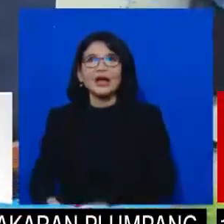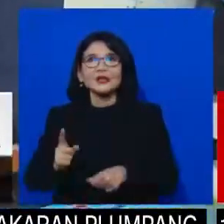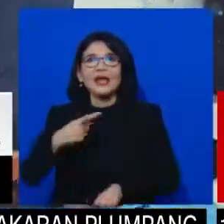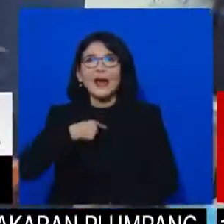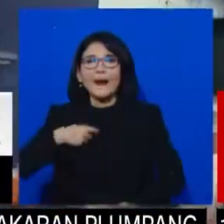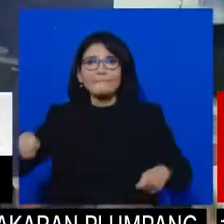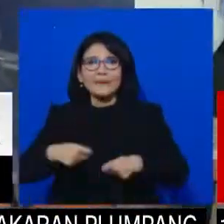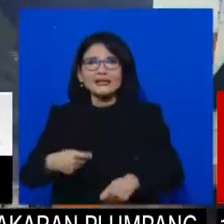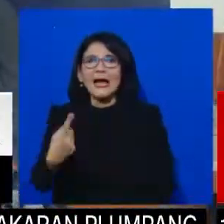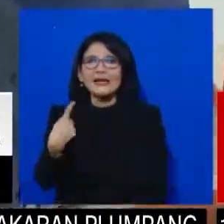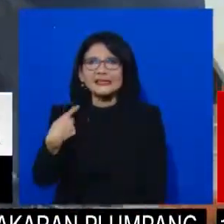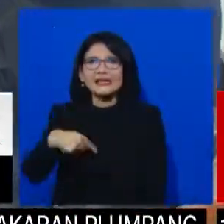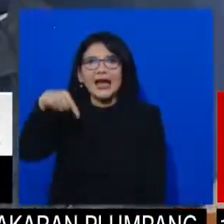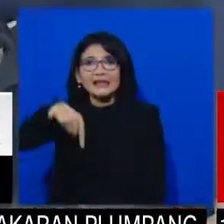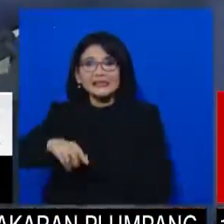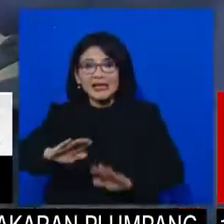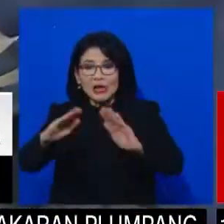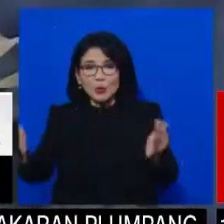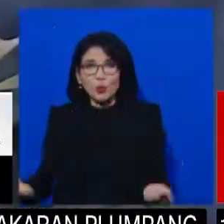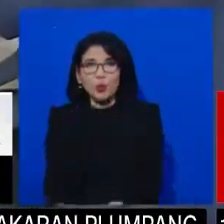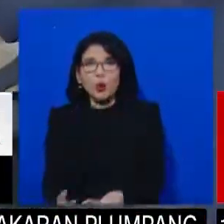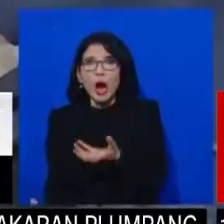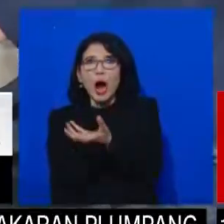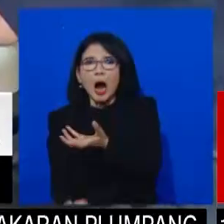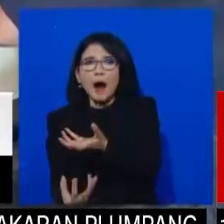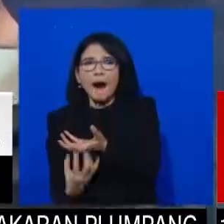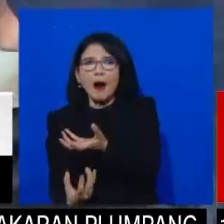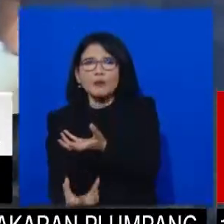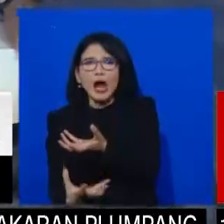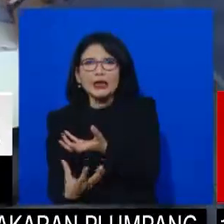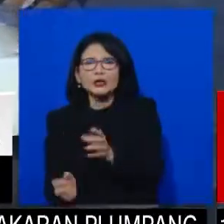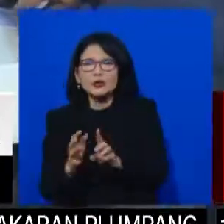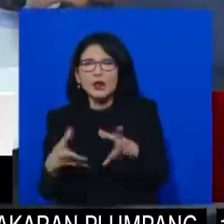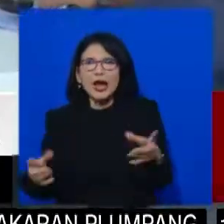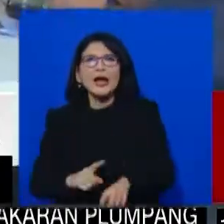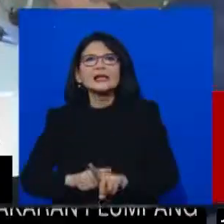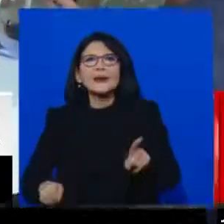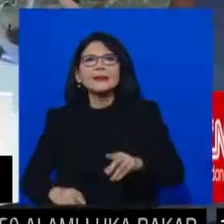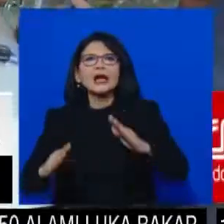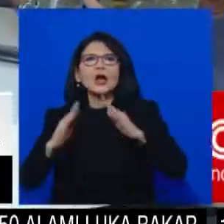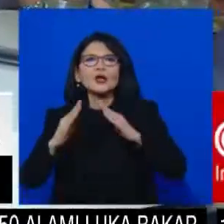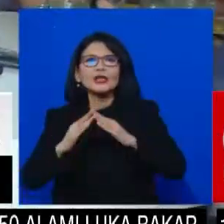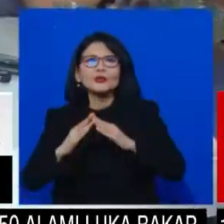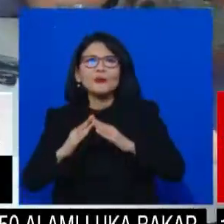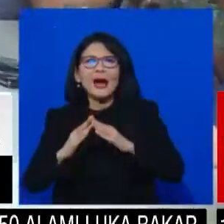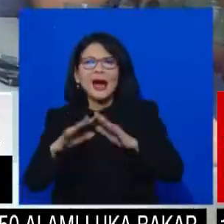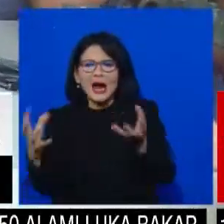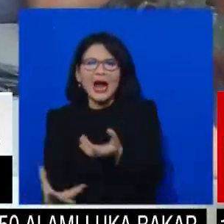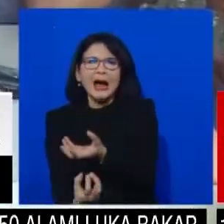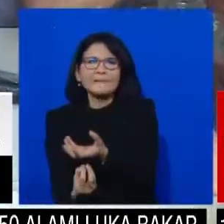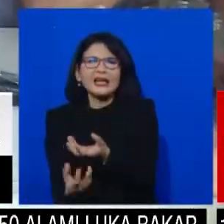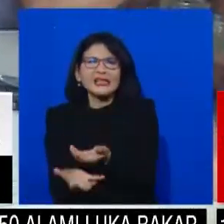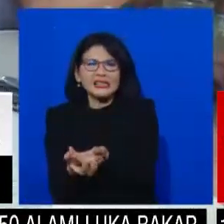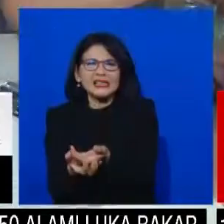adalah, kalau di tempat ini dengan wajan tradisional itu apinya berani gede. Kalau pakai di rumah, api gede, pakai wajan yang nanti lengket. Tunggu saya khawatirnya malah rusak, malah